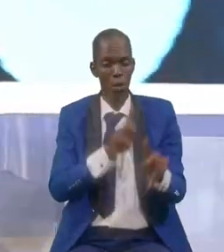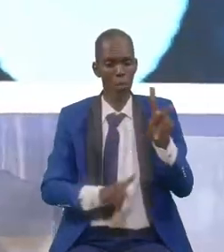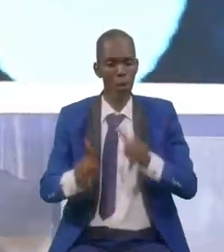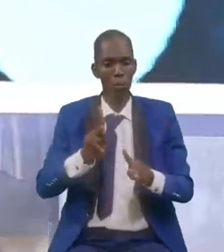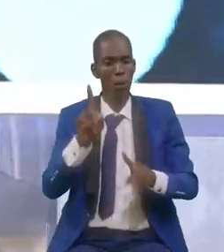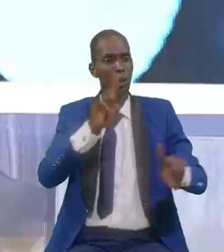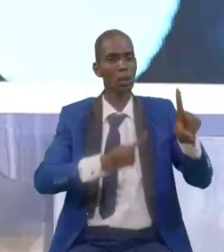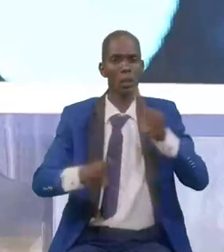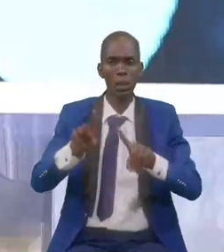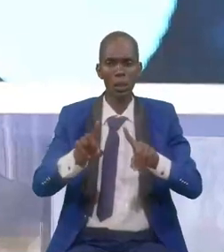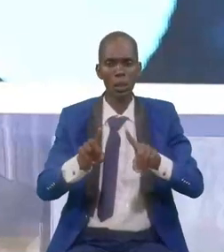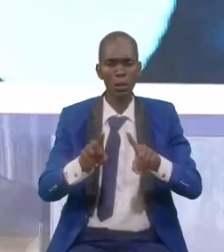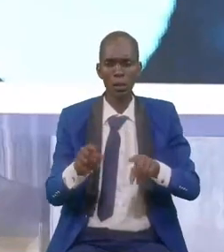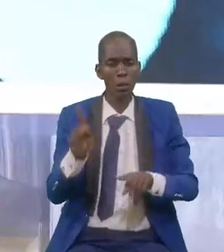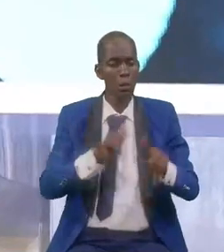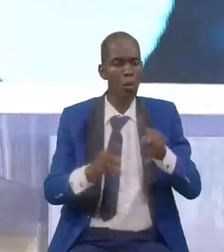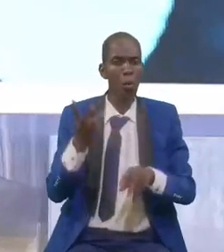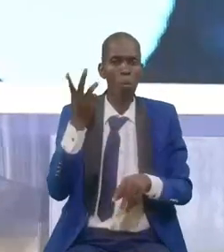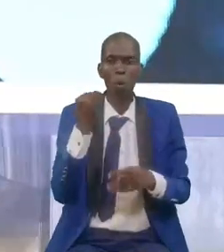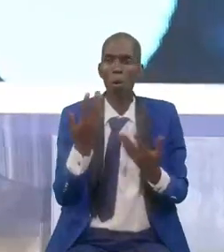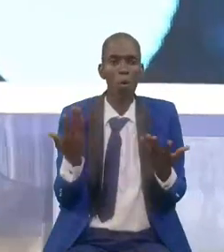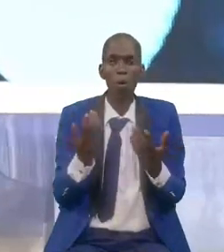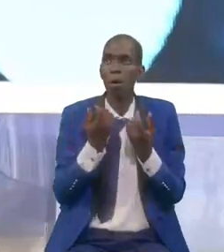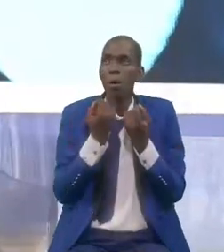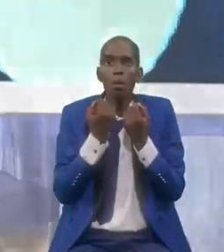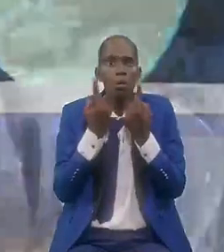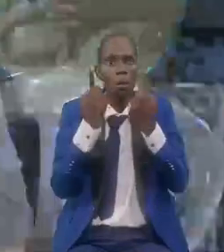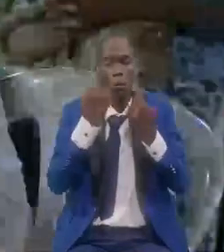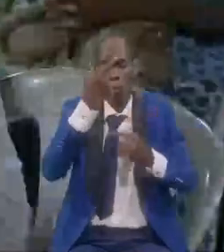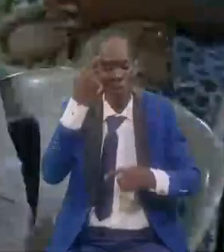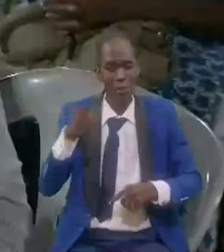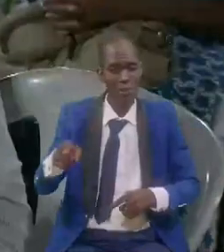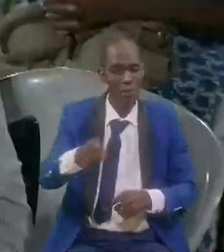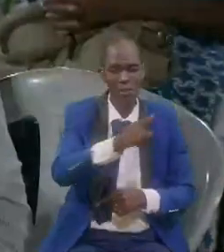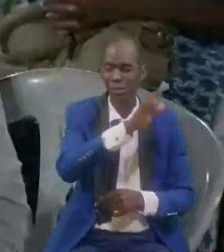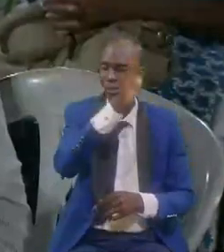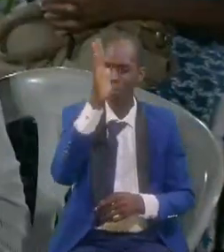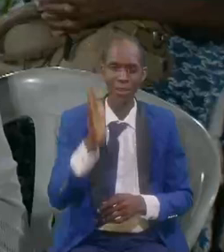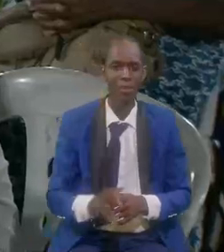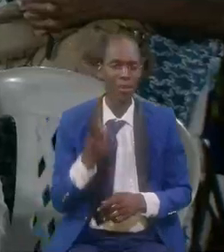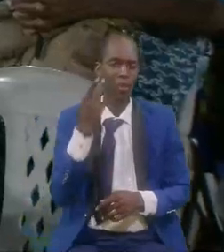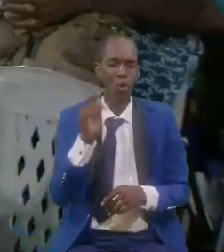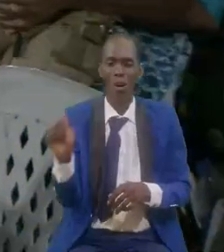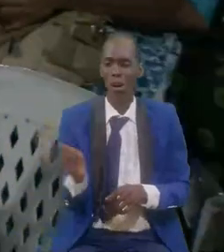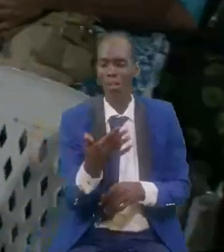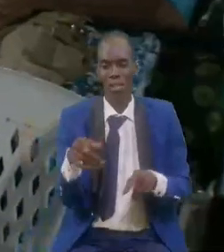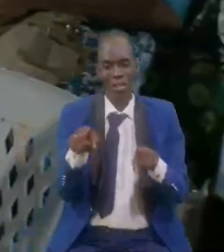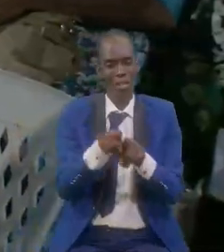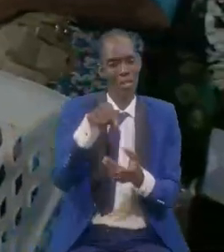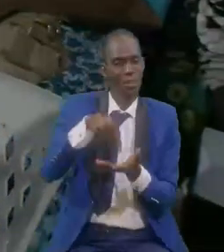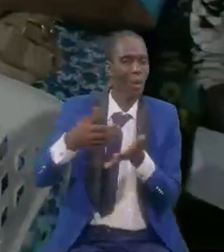l'ayant disaient, ils étaient étonnés parce qu'ils n'ont jamais rien vu de pareil